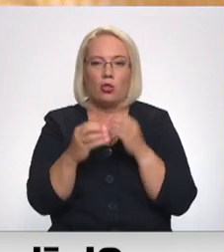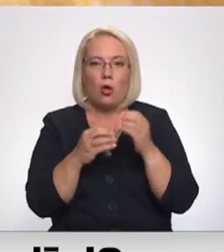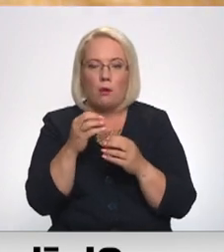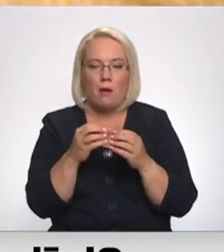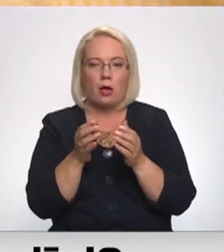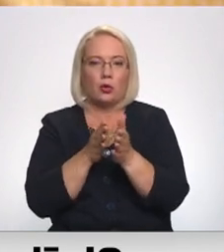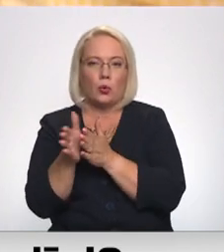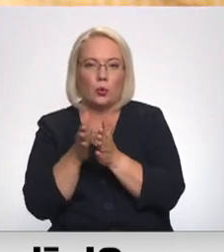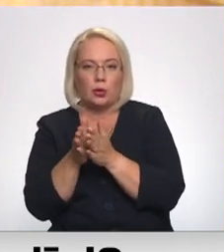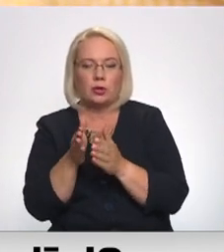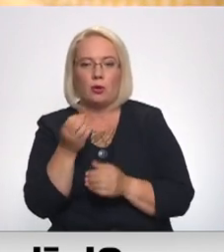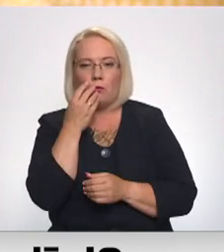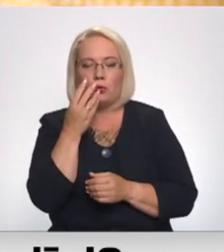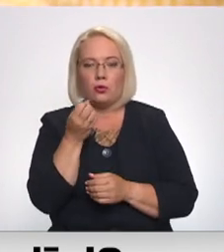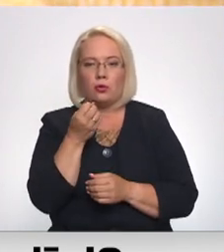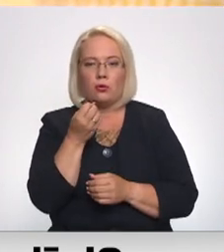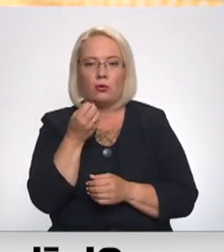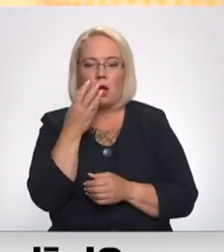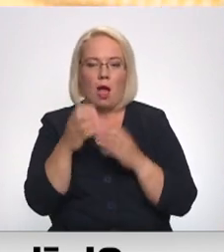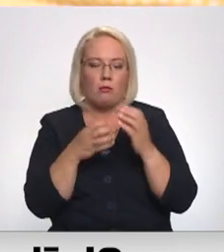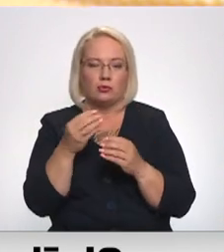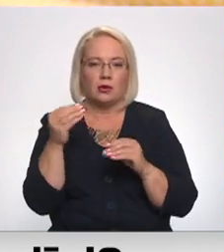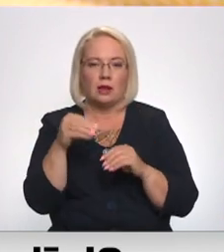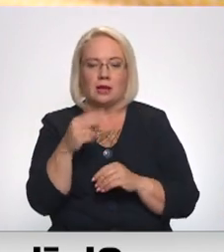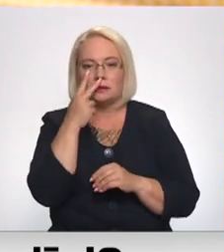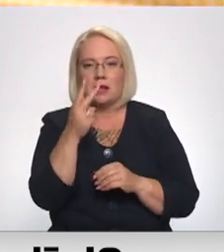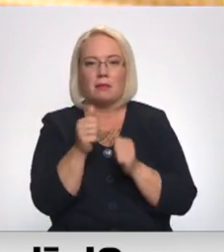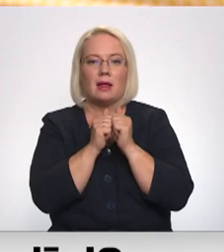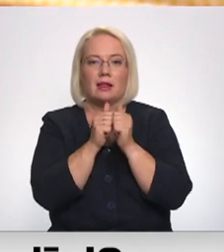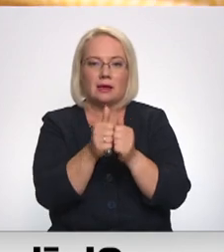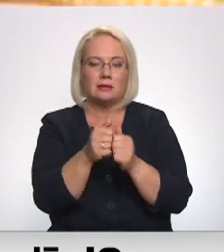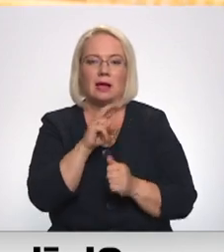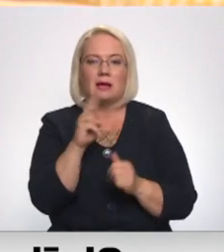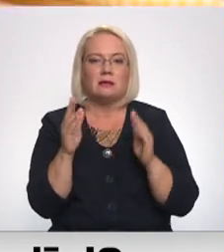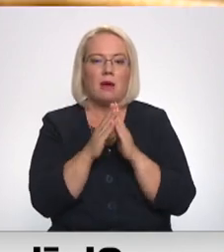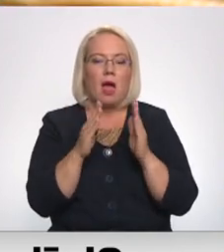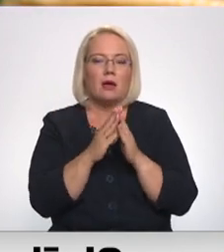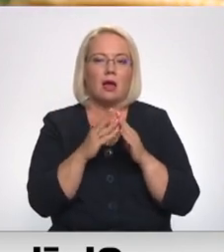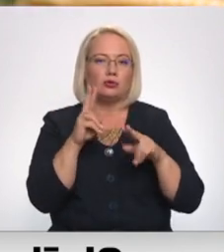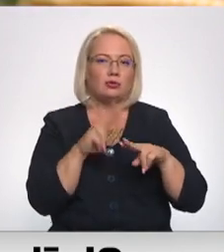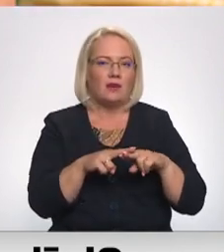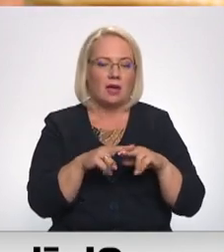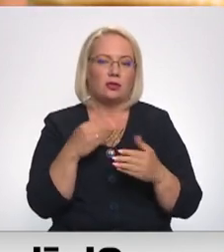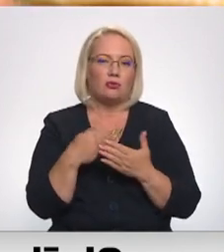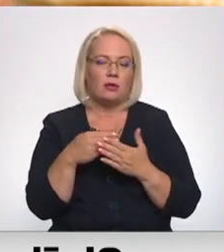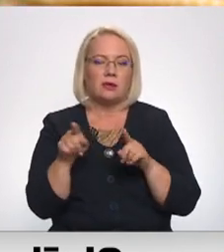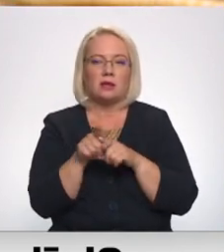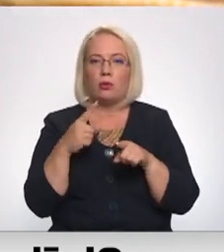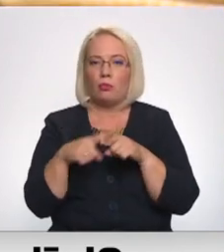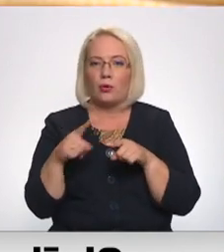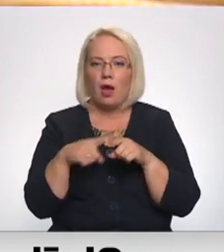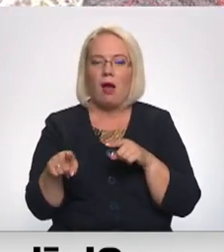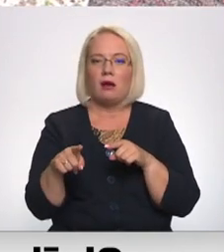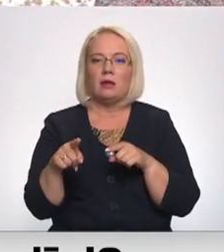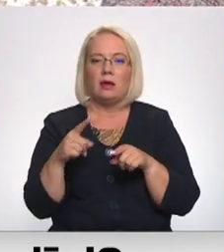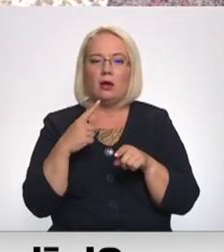kāds gurķītis un kāds puķkāposts, ko var ielikt. Protams, skatāmies līdz, kas mums ir mājās uz vietas. Noderēs arī burkāniņi.